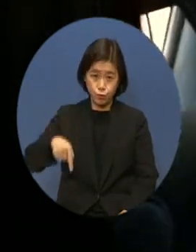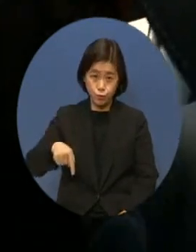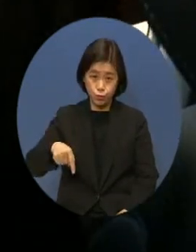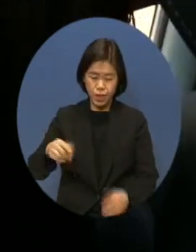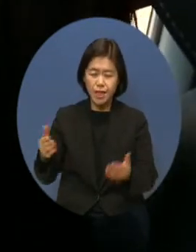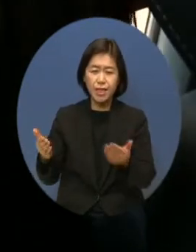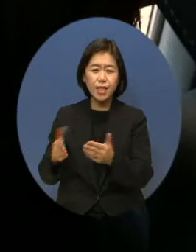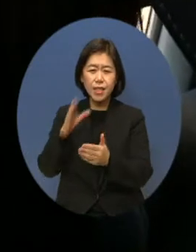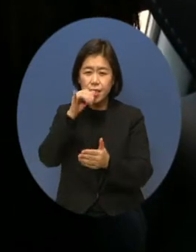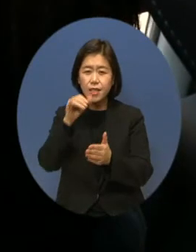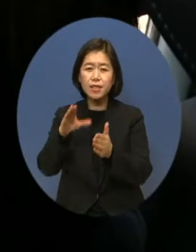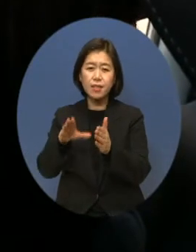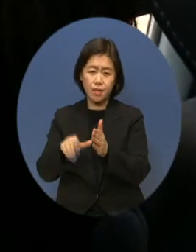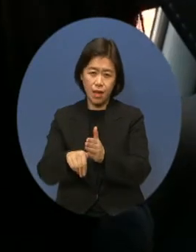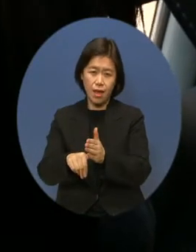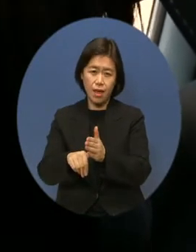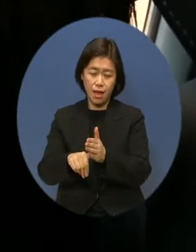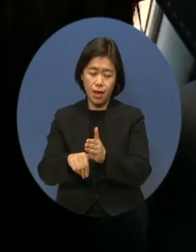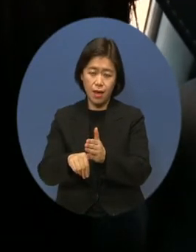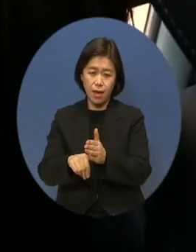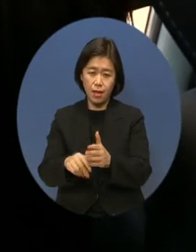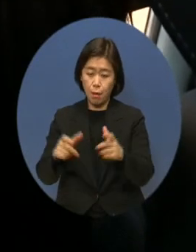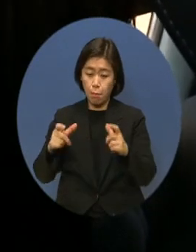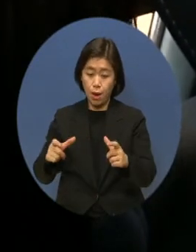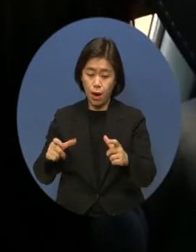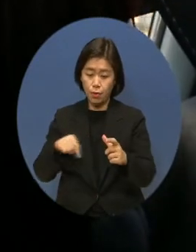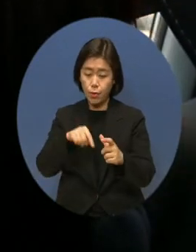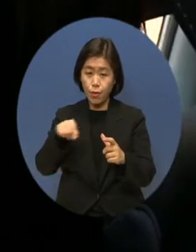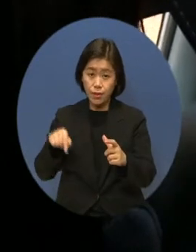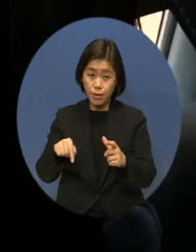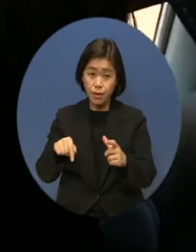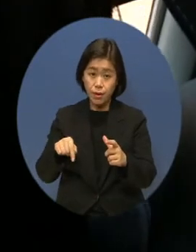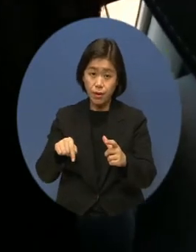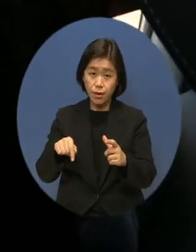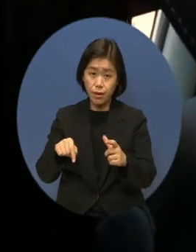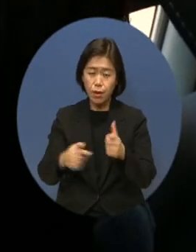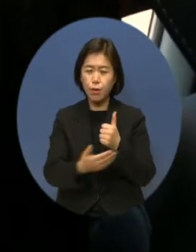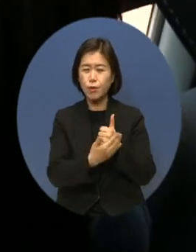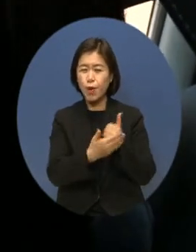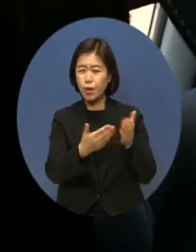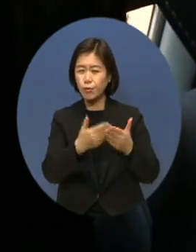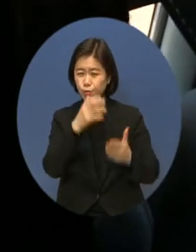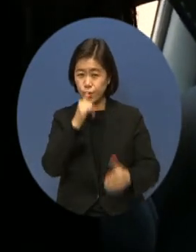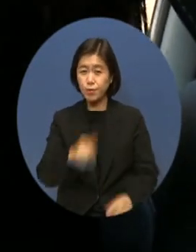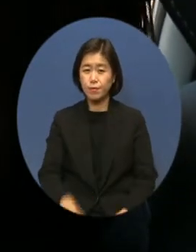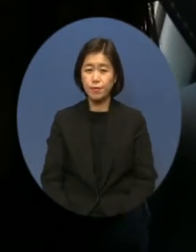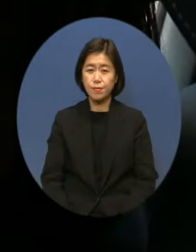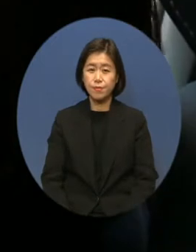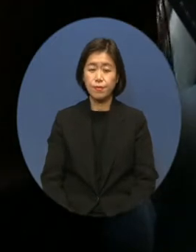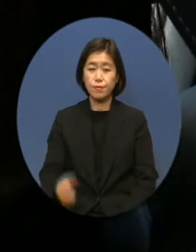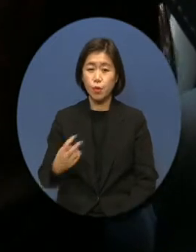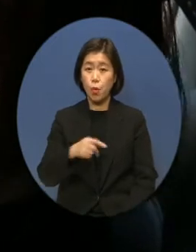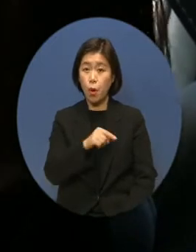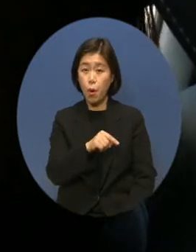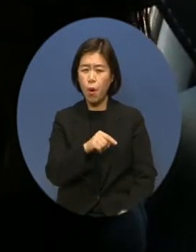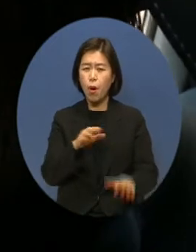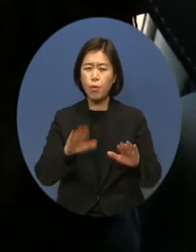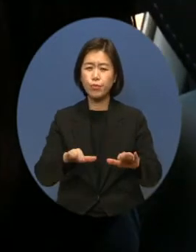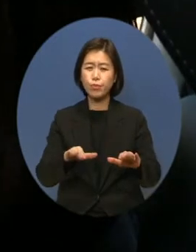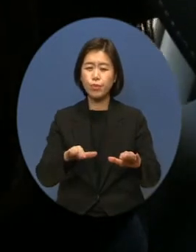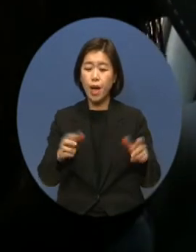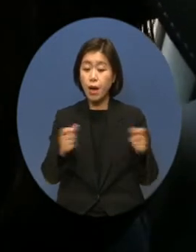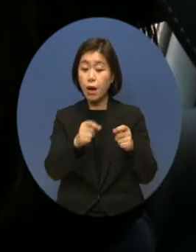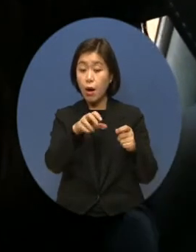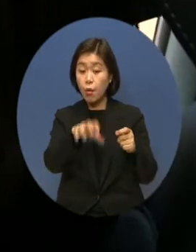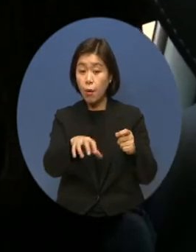저희 지역이니까 왔다 갔다 하고, 그리고 또 마침 그 주변에 거래처에 일이 있어가지고